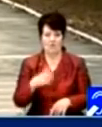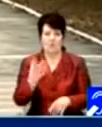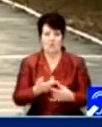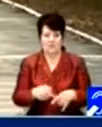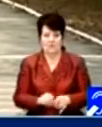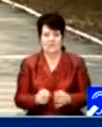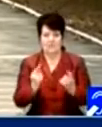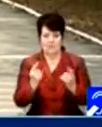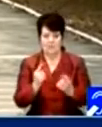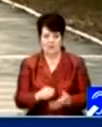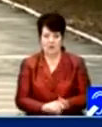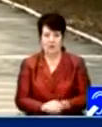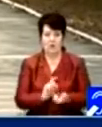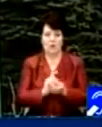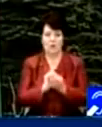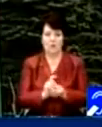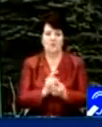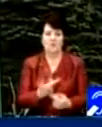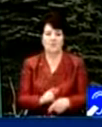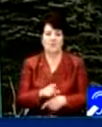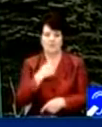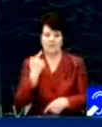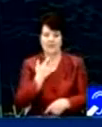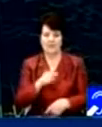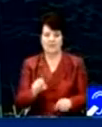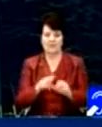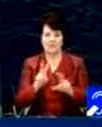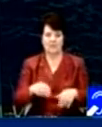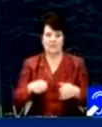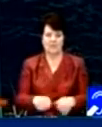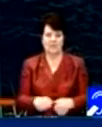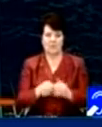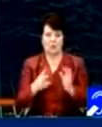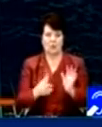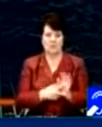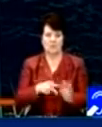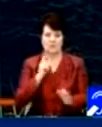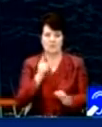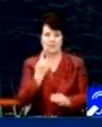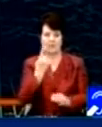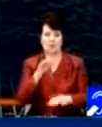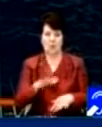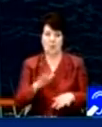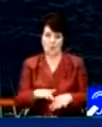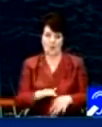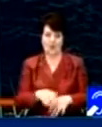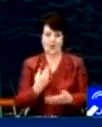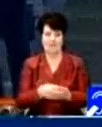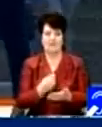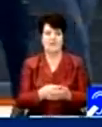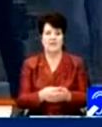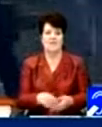mare și lupta a fost acerbă. La specialitatea drept, 18 tineri au luptat pentru un loc, iar la finanțe au